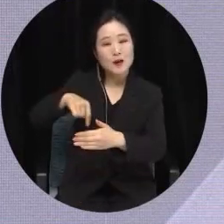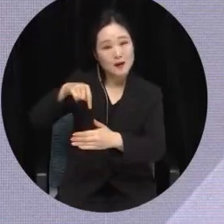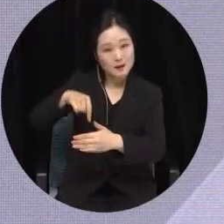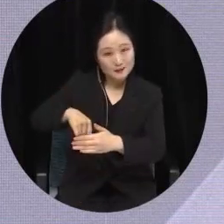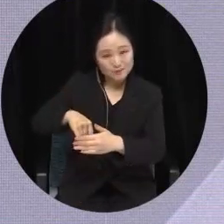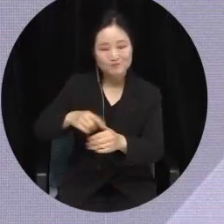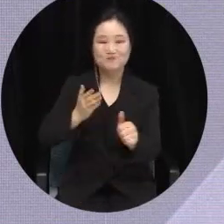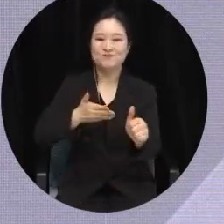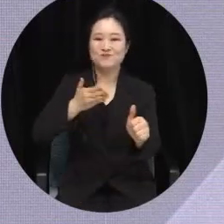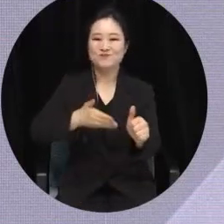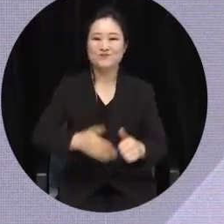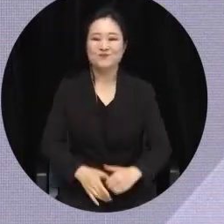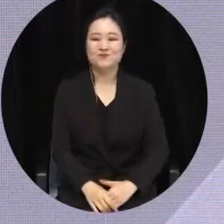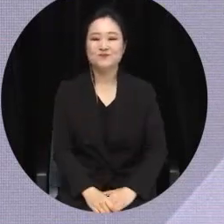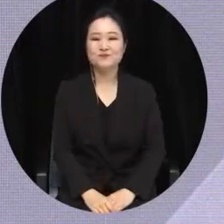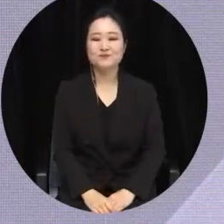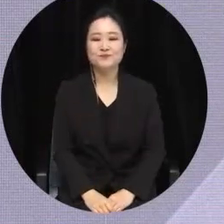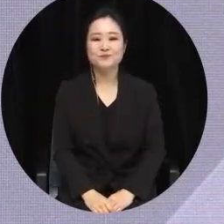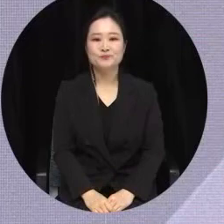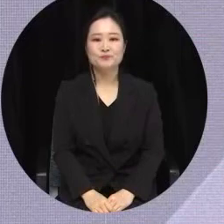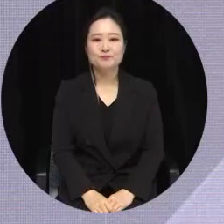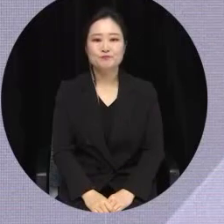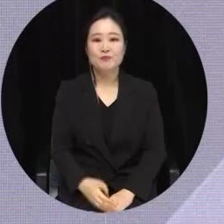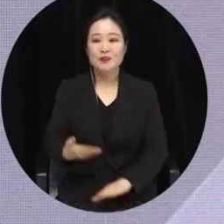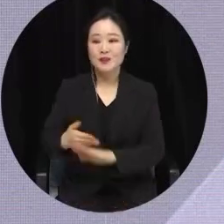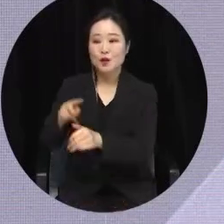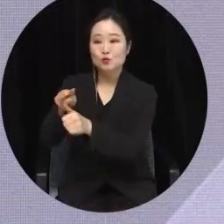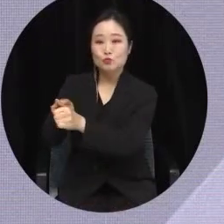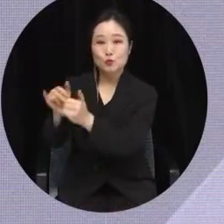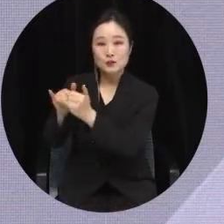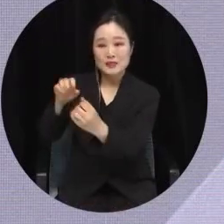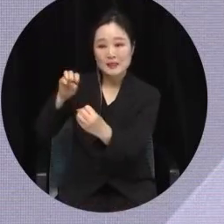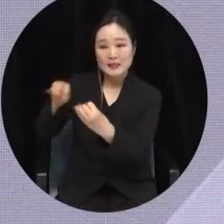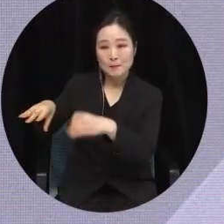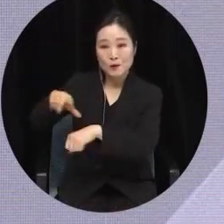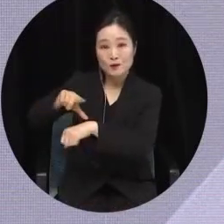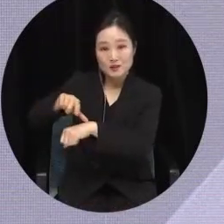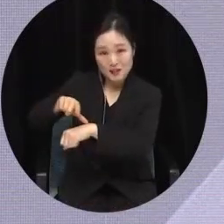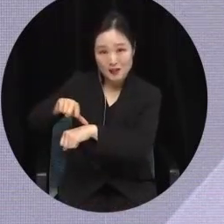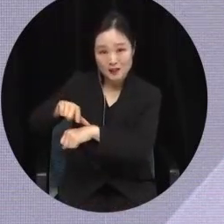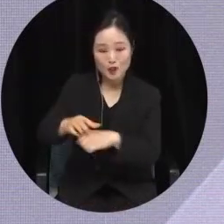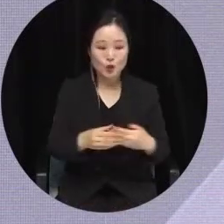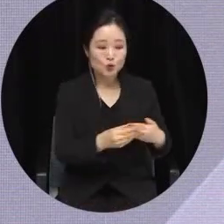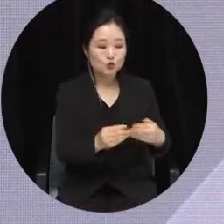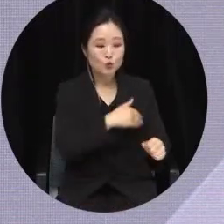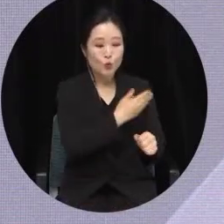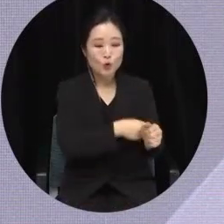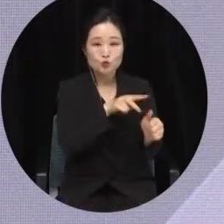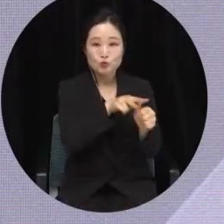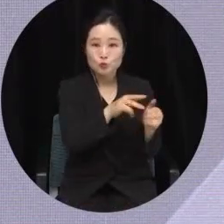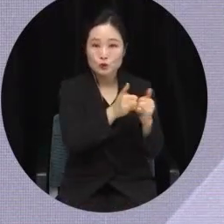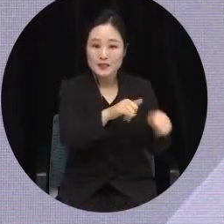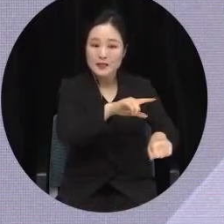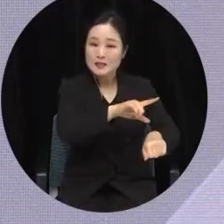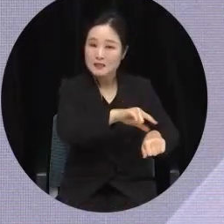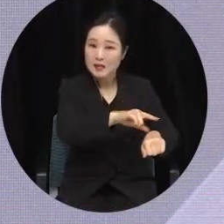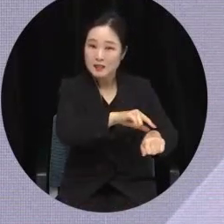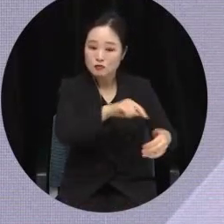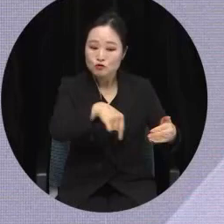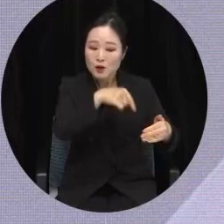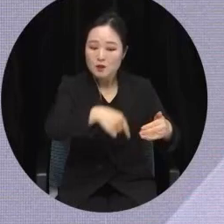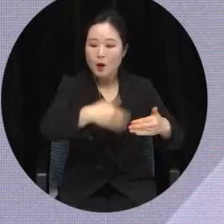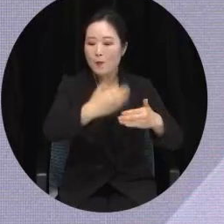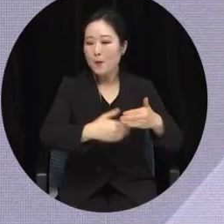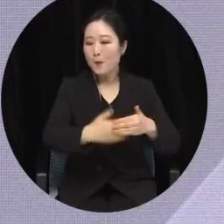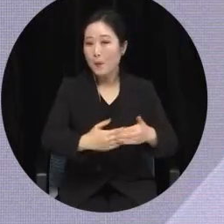해주시기 바랍니다. 상대 후보의 답변 시간도 주도권을 가진 후보자의 시간에서 차감되므로 답변